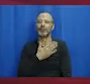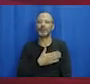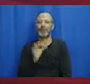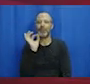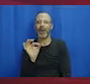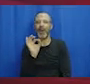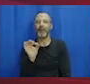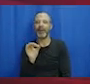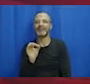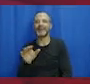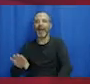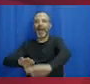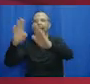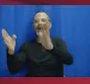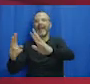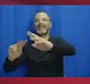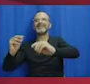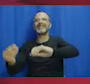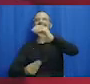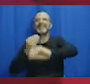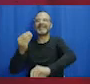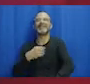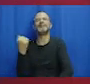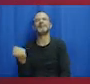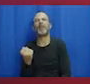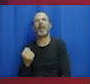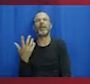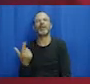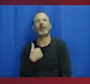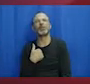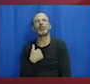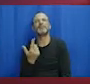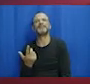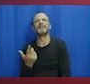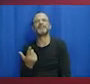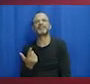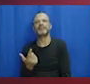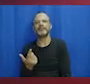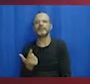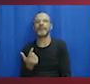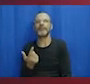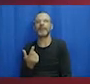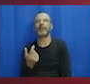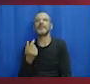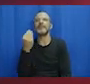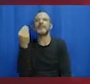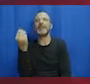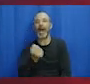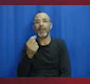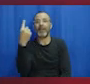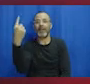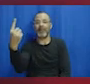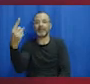إحنا أرجاز كليم، يعني أدوات صبر، أدوات عمل. يعني إحنا ما بدنا، يعني الأدوات العمل واحدة منهم اللي